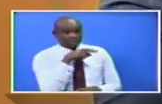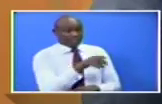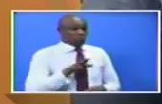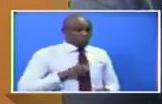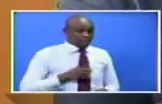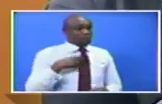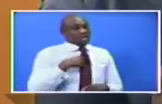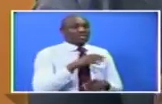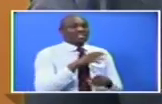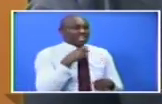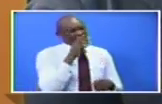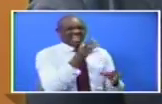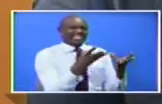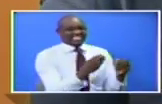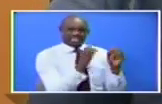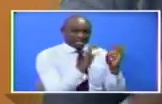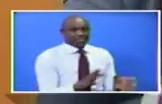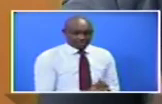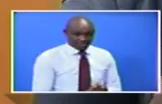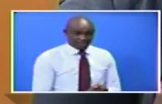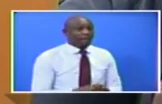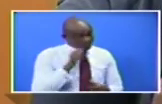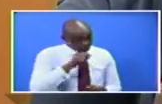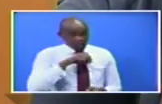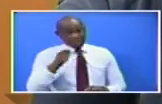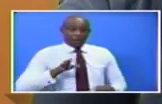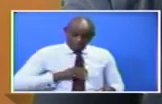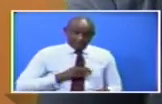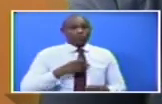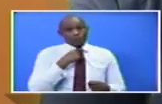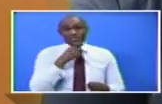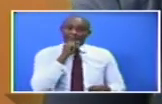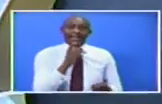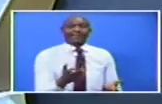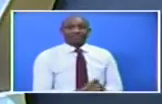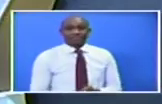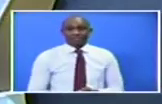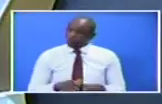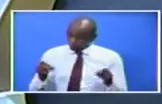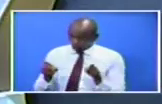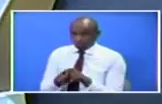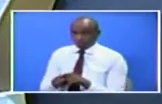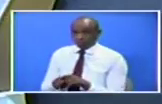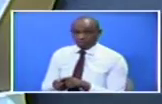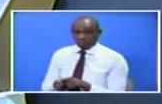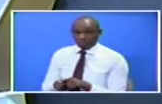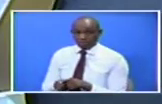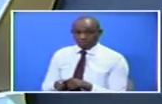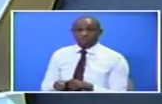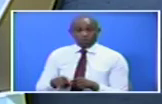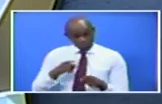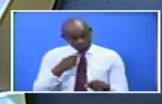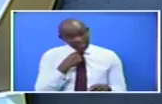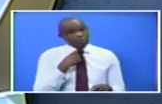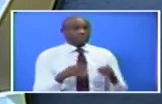mwanamke, anachukulia hilo kuwa hamnazo. Mnaangalia upande wa mwanamke pia? Pia tuangalia Zubeida, wacha